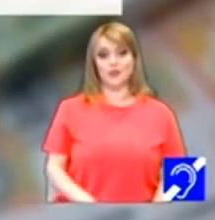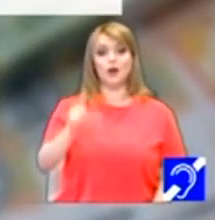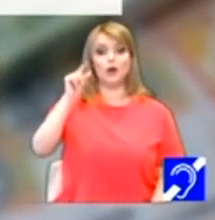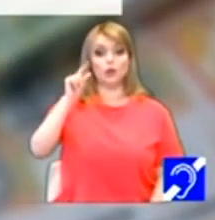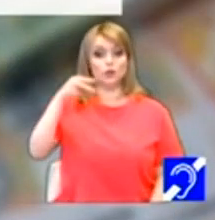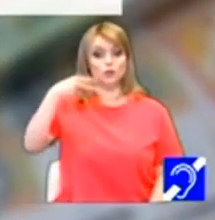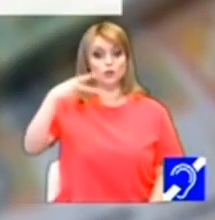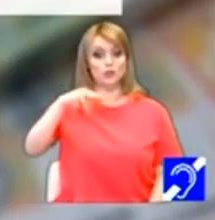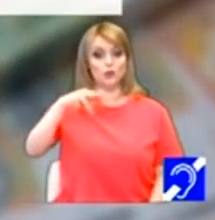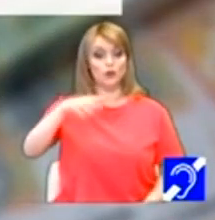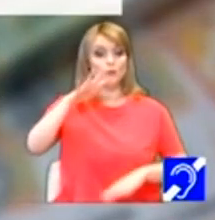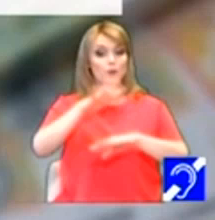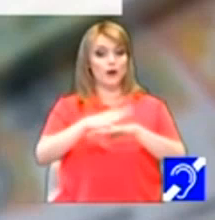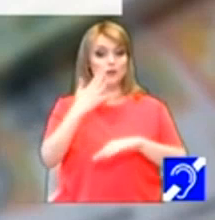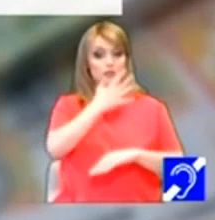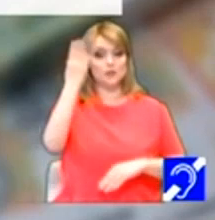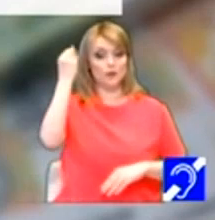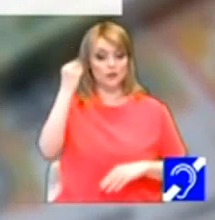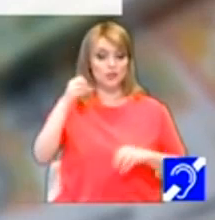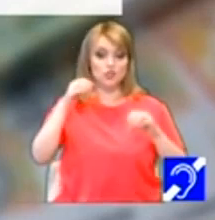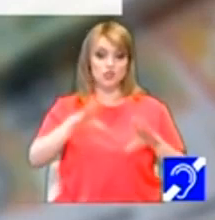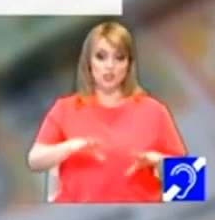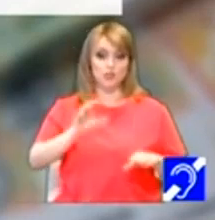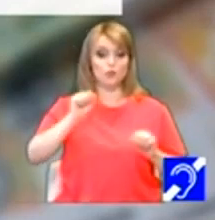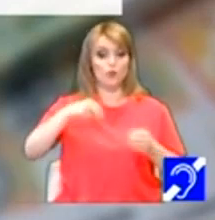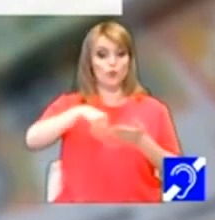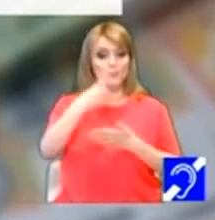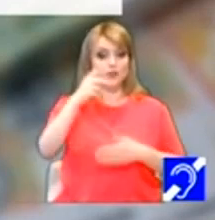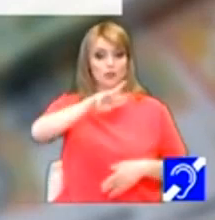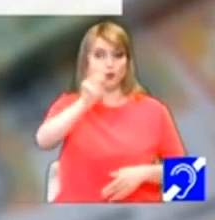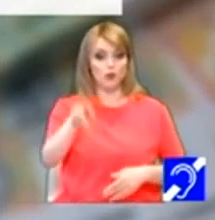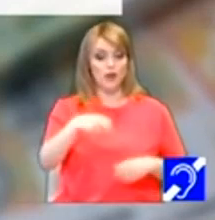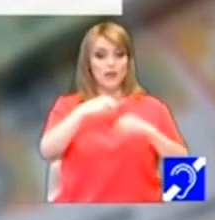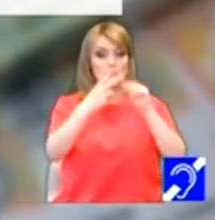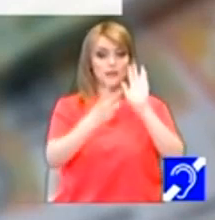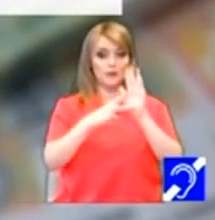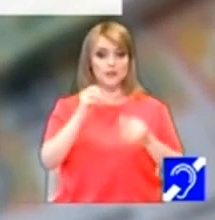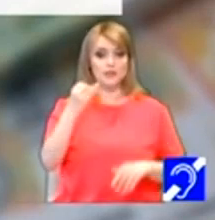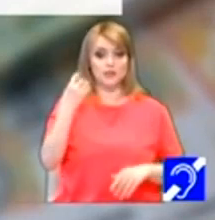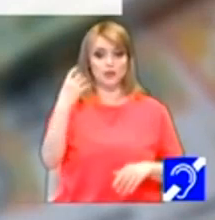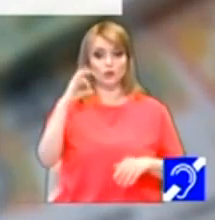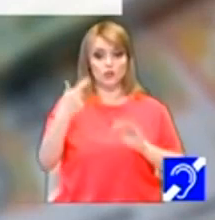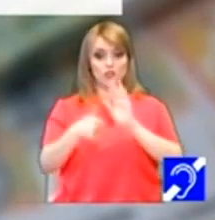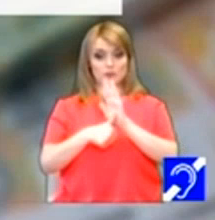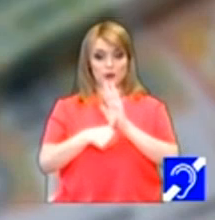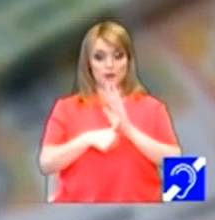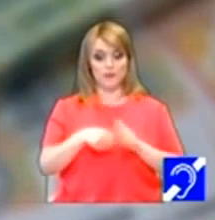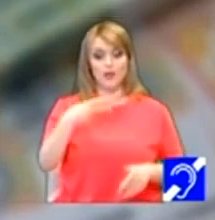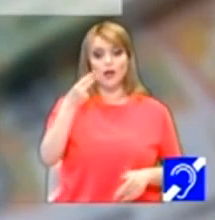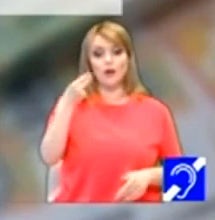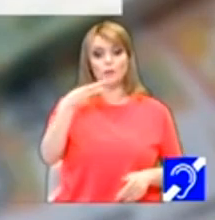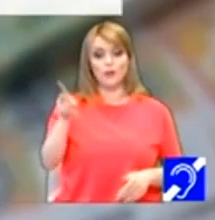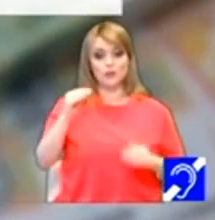Pentru luni 20 iulie, Banca Națională a Moldovei a stabilit un curs oficial de 17 lei și 6 bani pentru un dolar american. Euro